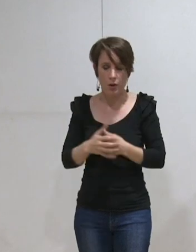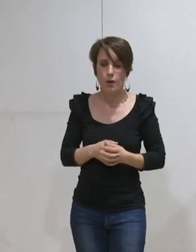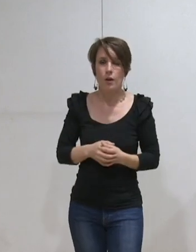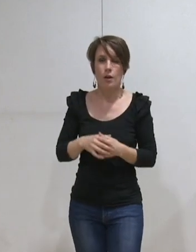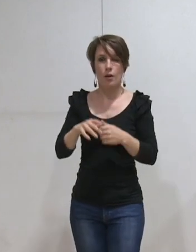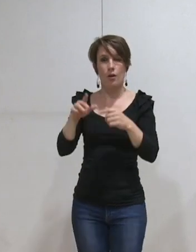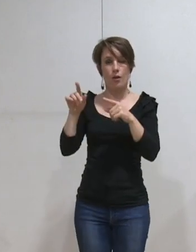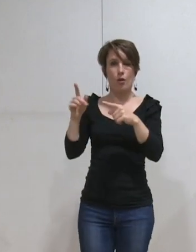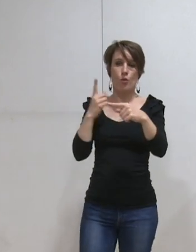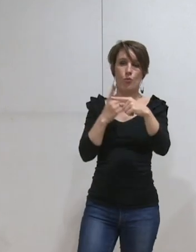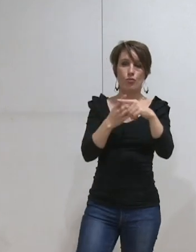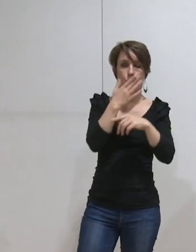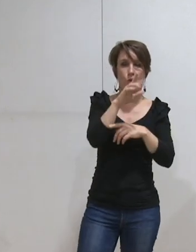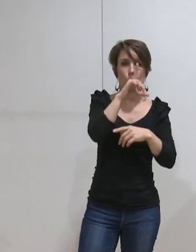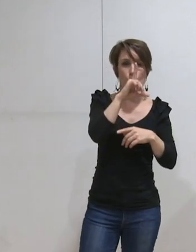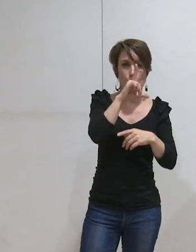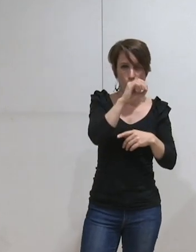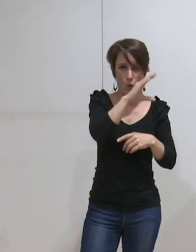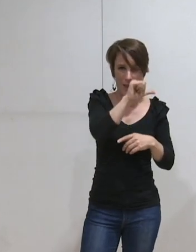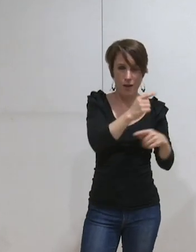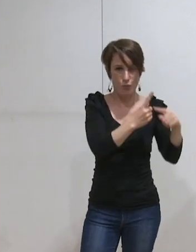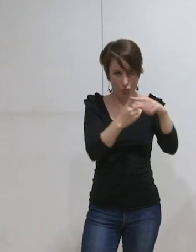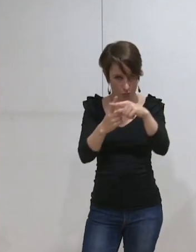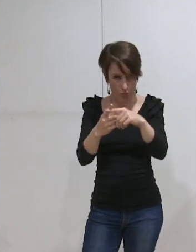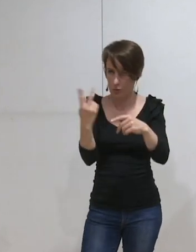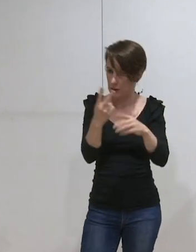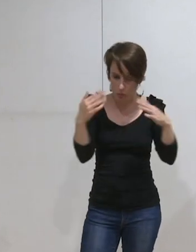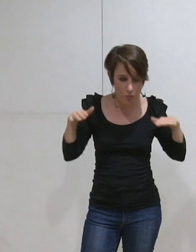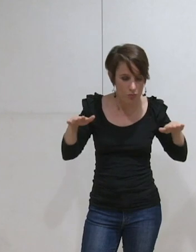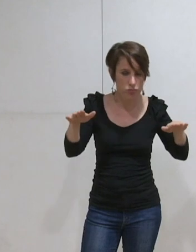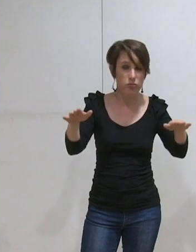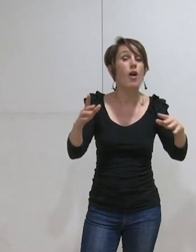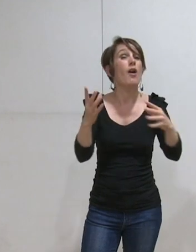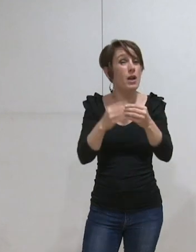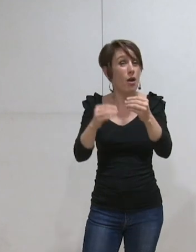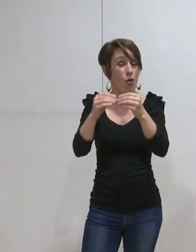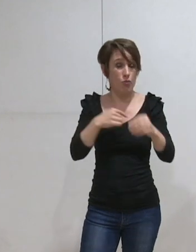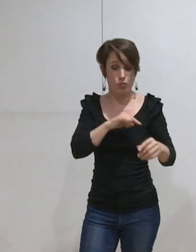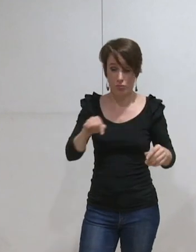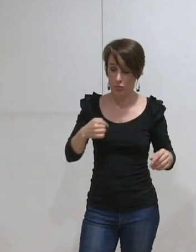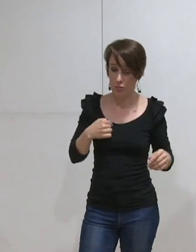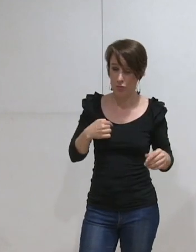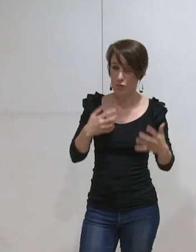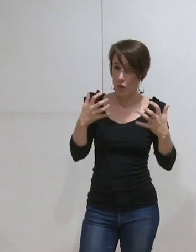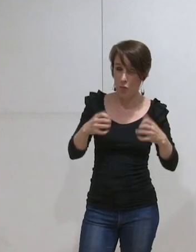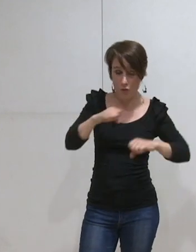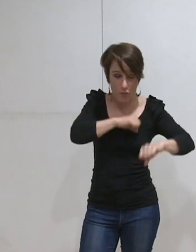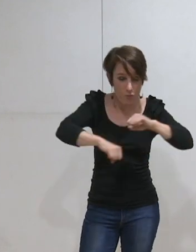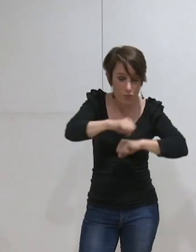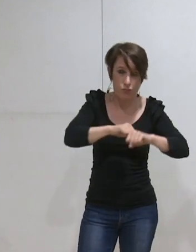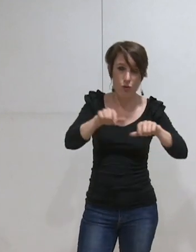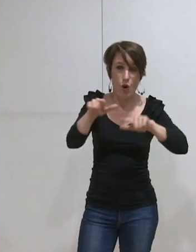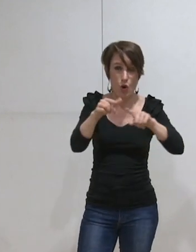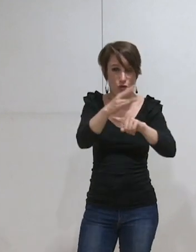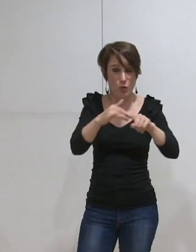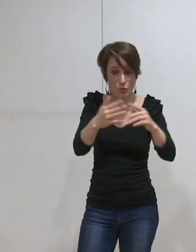dispositif local pu plus plus cette volonté et cette volonté partagée de développer le le loyer le logement social